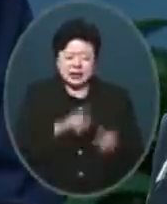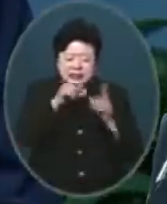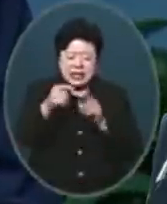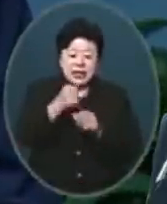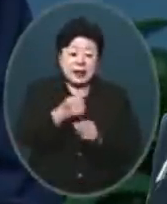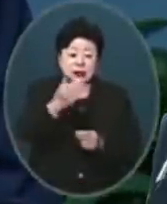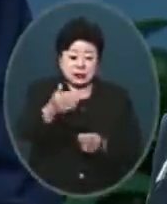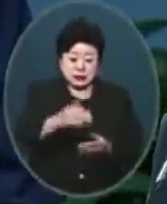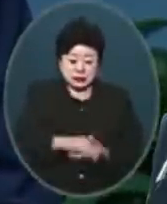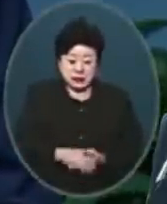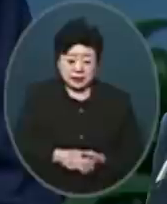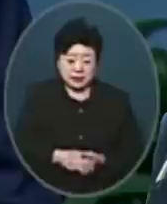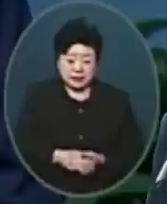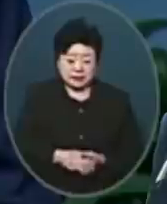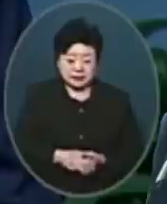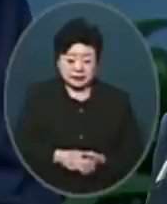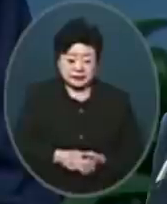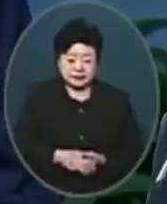만드는 것입니다.